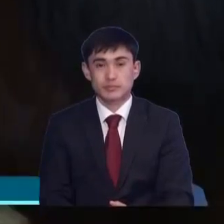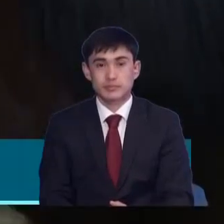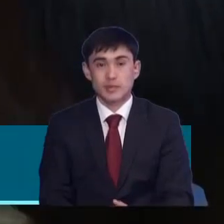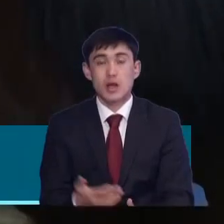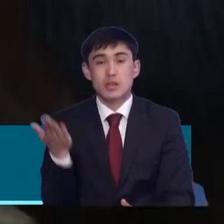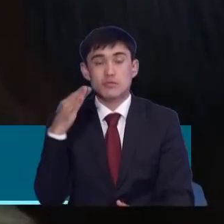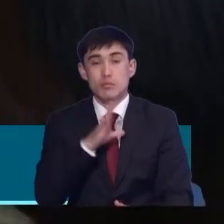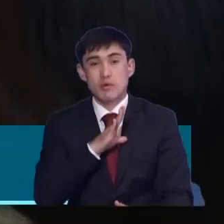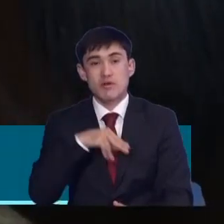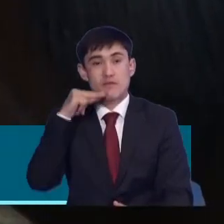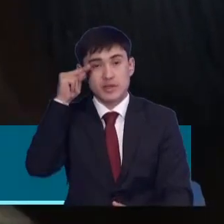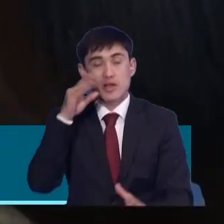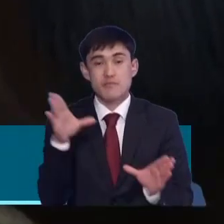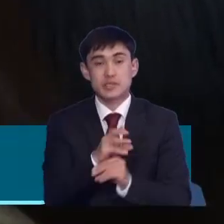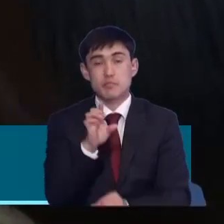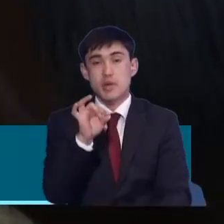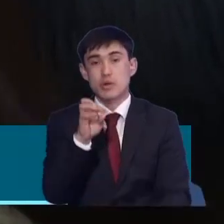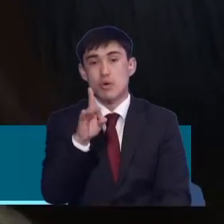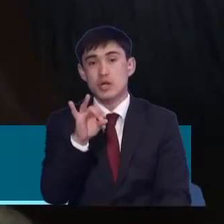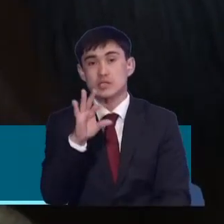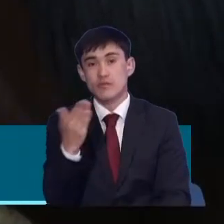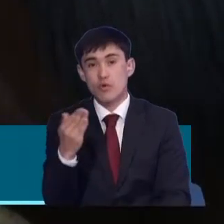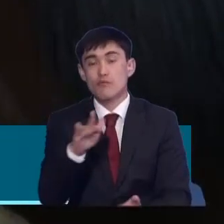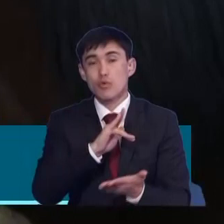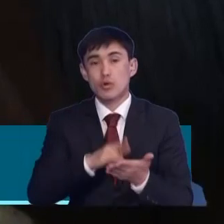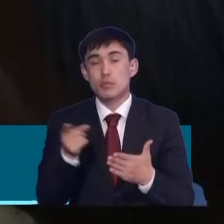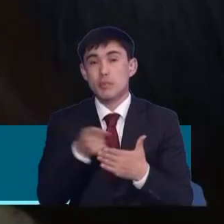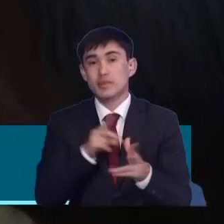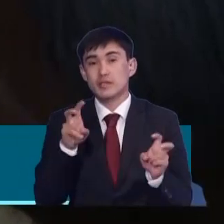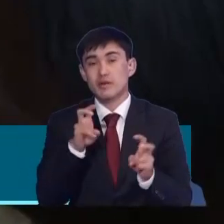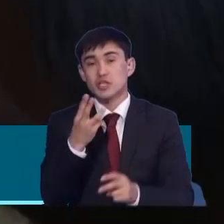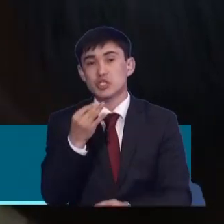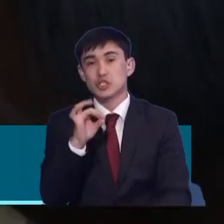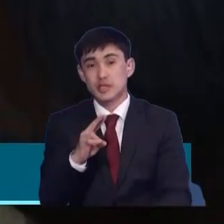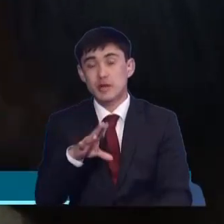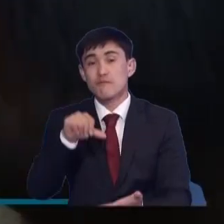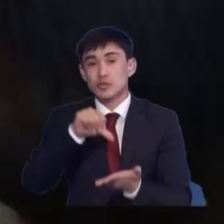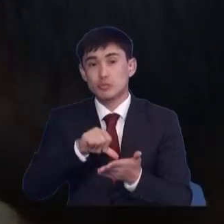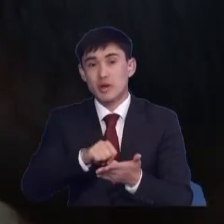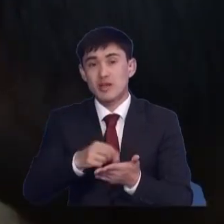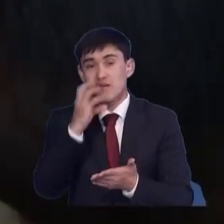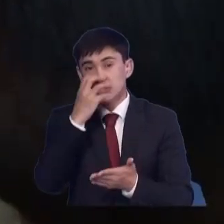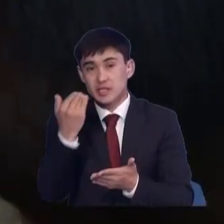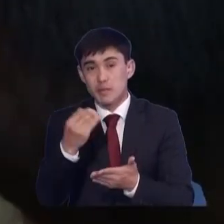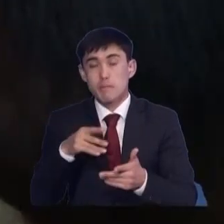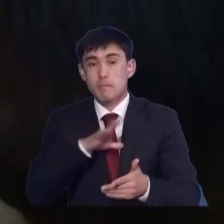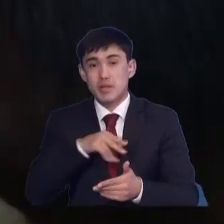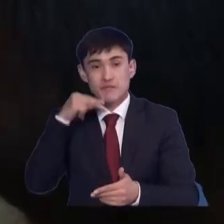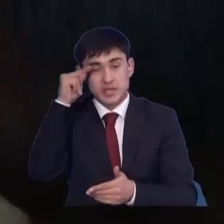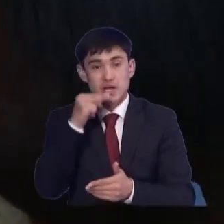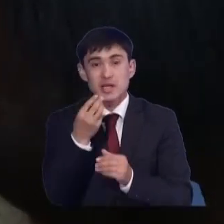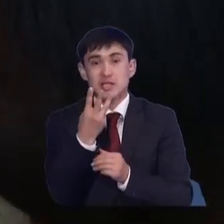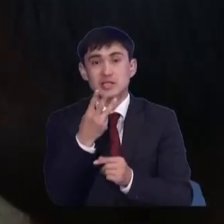Как-то я побывала в Китае вместе с Бериком Урашевым в городе под названием Шэньчжань. Там мы выступали в цирке. Я пробыла в Китае